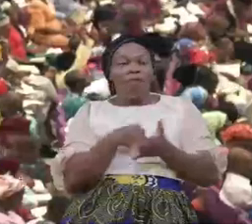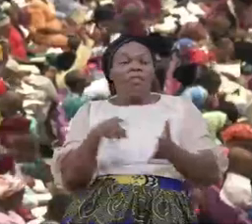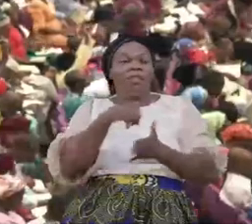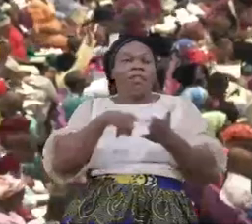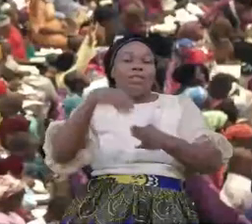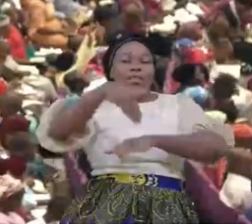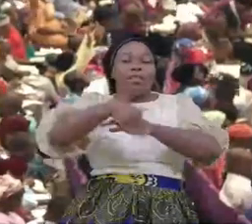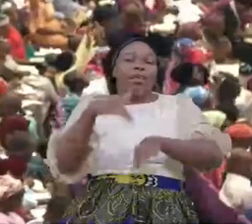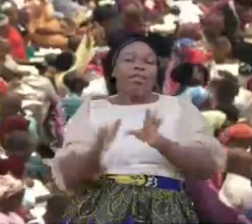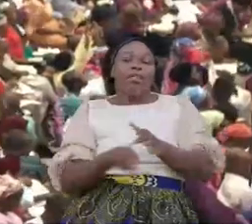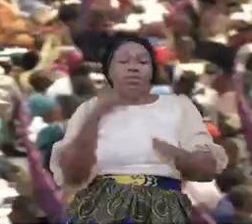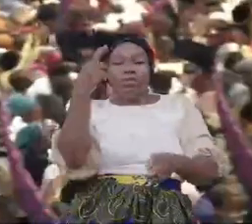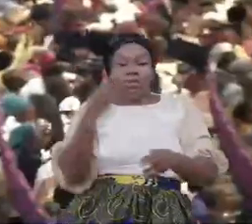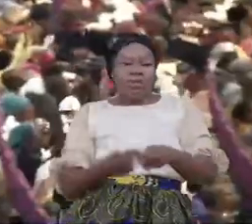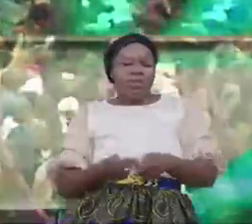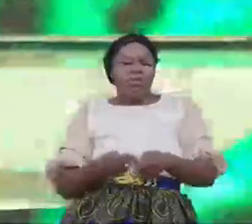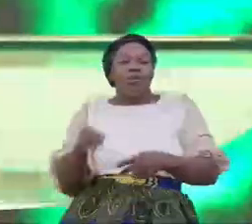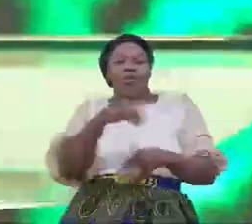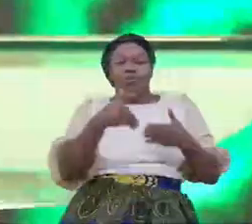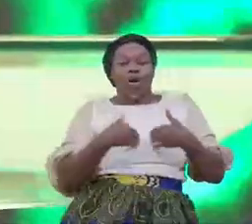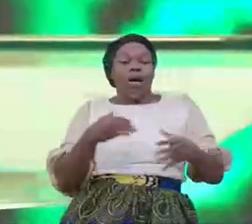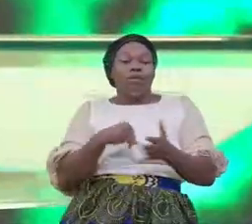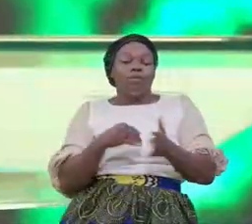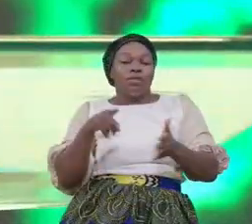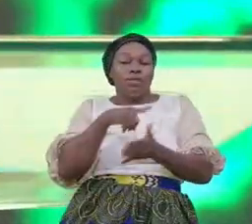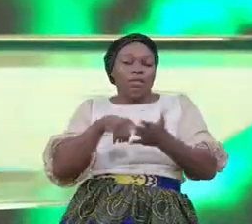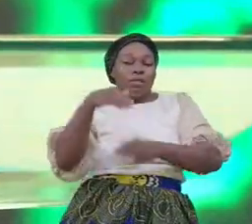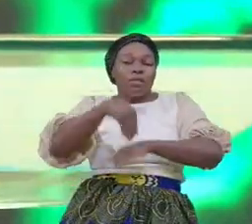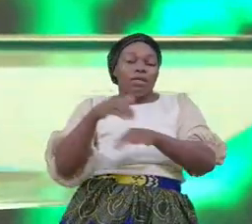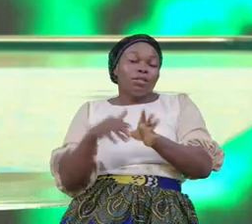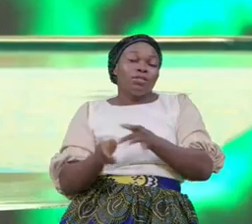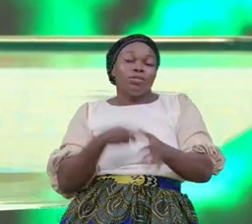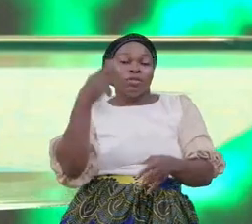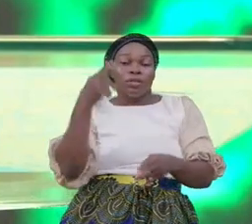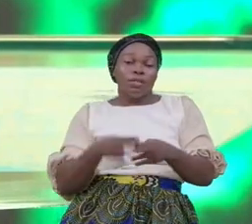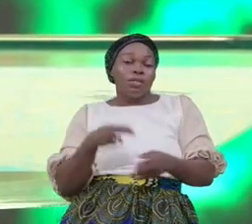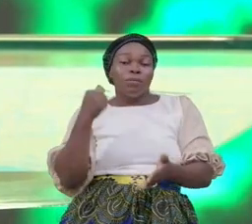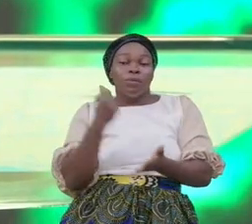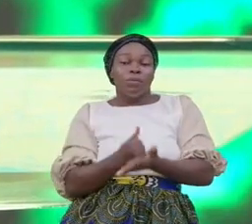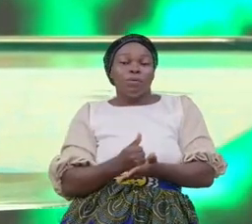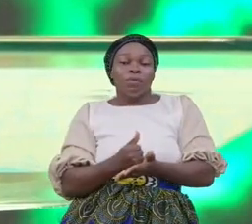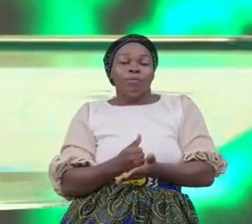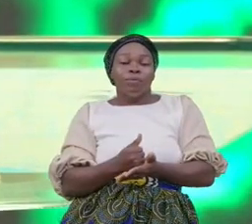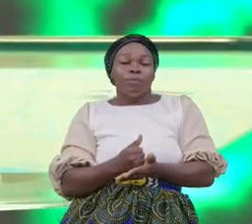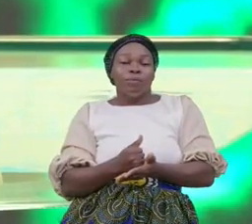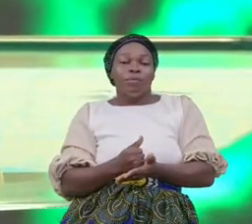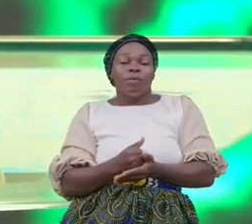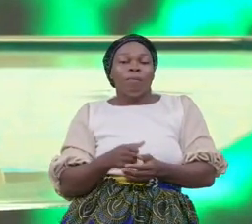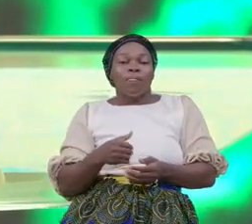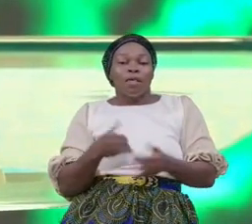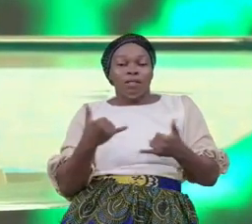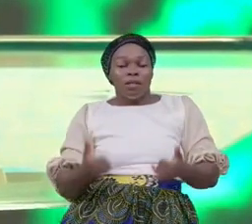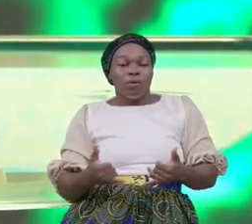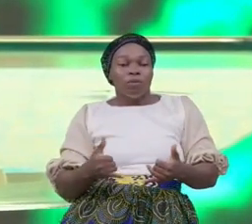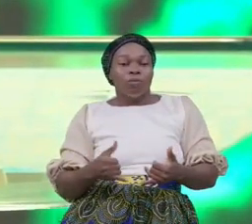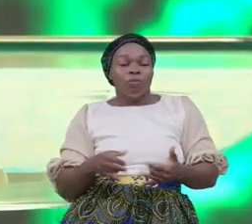reçu ce soir. Vous l'avez reçu ce soir. Avant de continuer, lisez encore cela et mettez votre